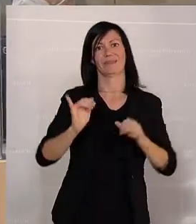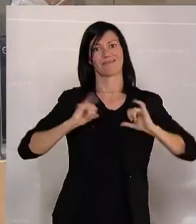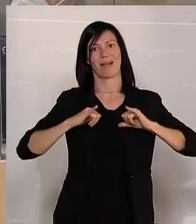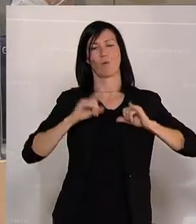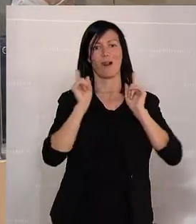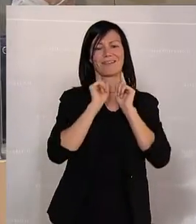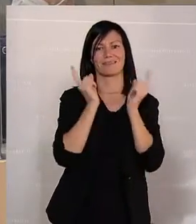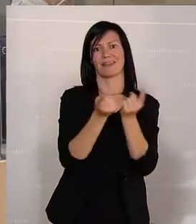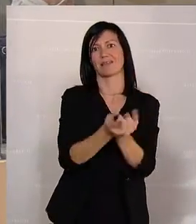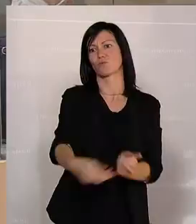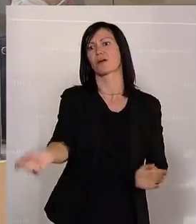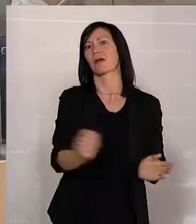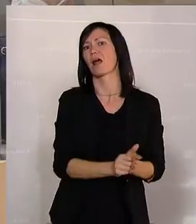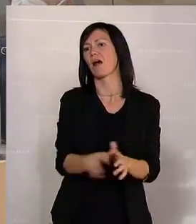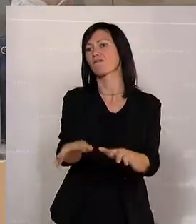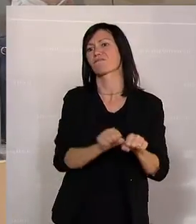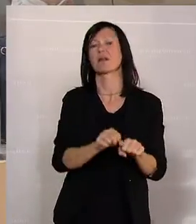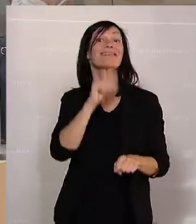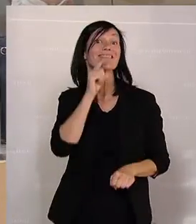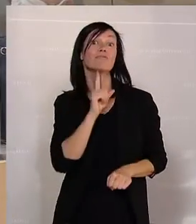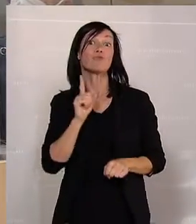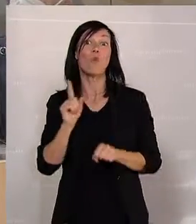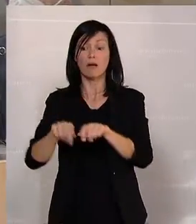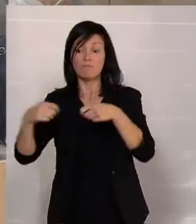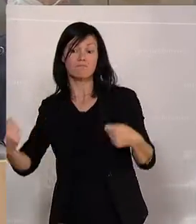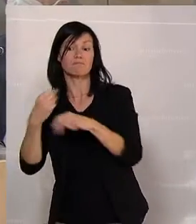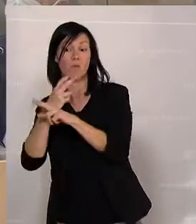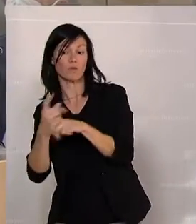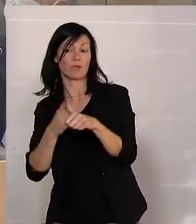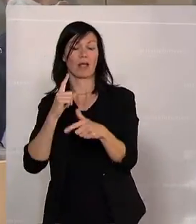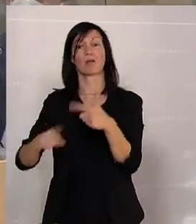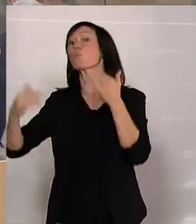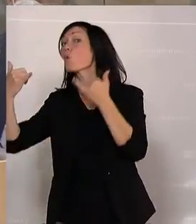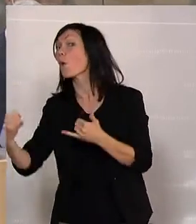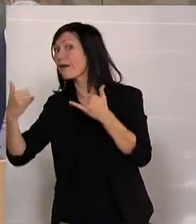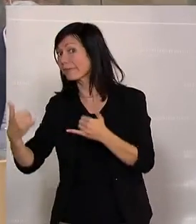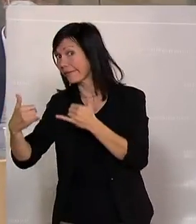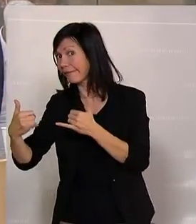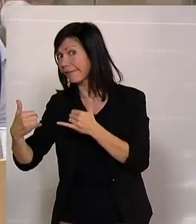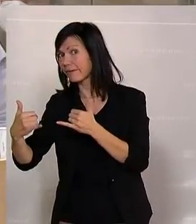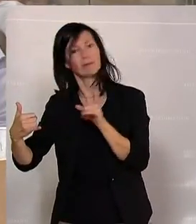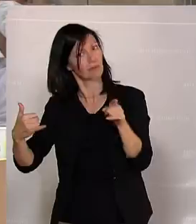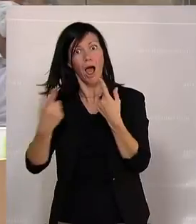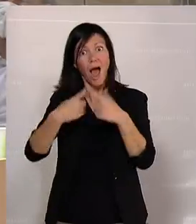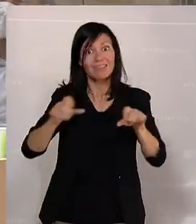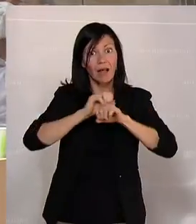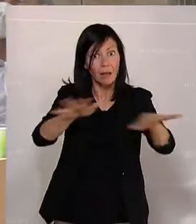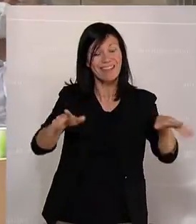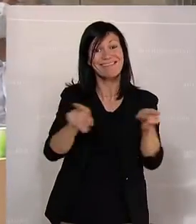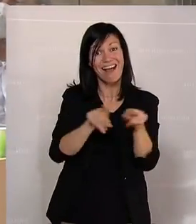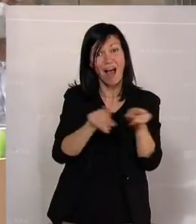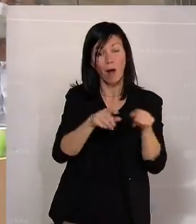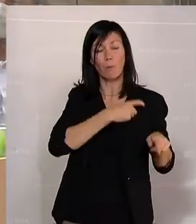nämlich, dass es nicht nur die Zeitschrift Österreich war und die Zeitschrift Heute, sondern auch andere Medien, die